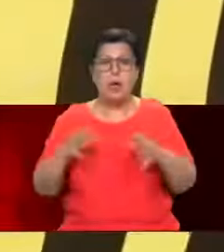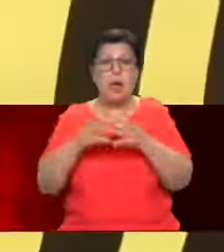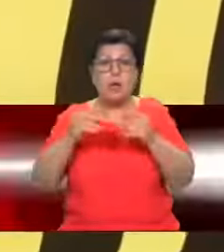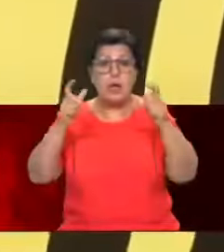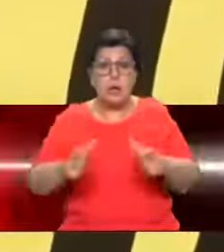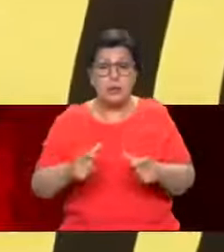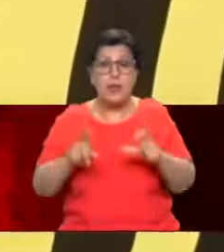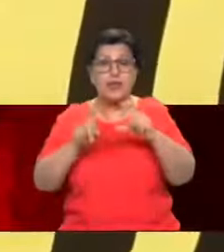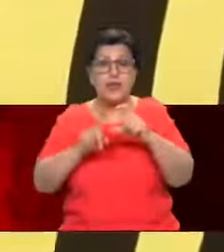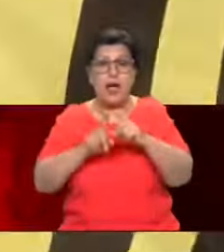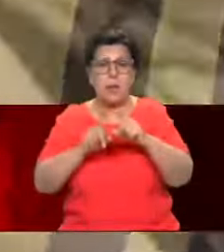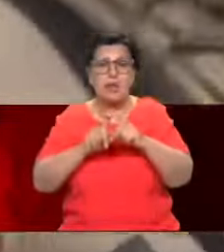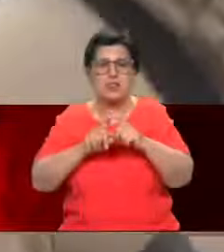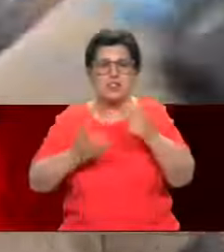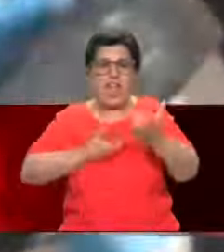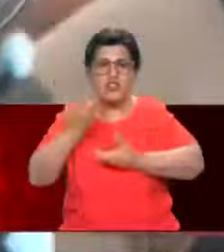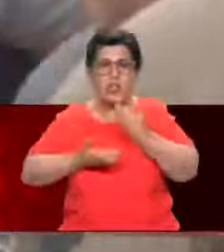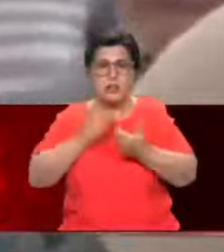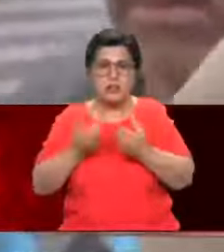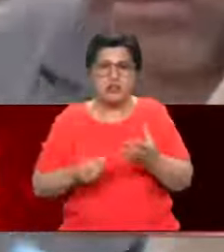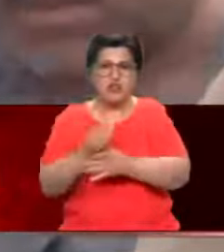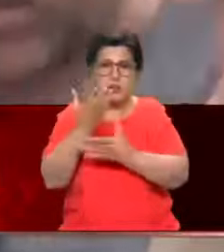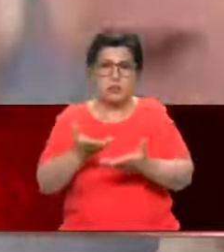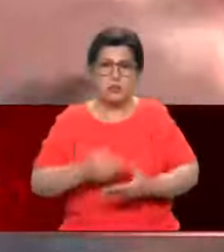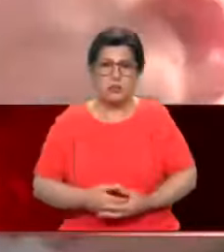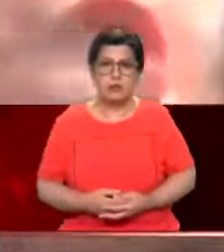Adana'da da damat dehşeti vardı.